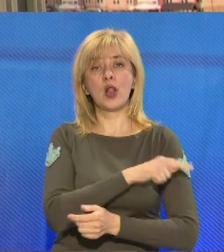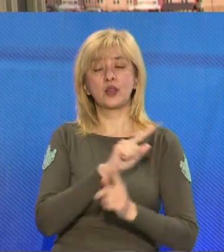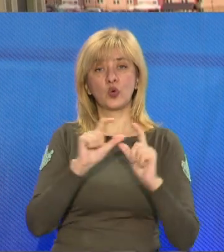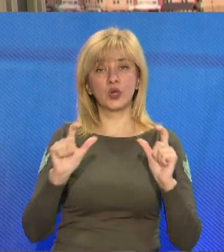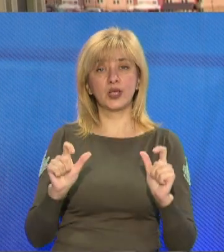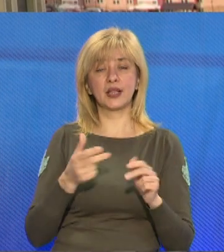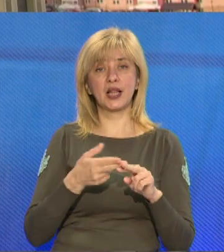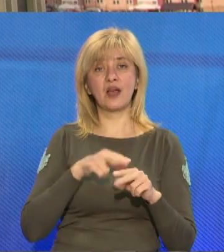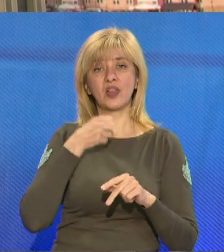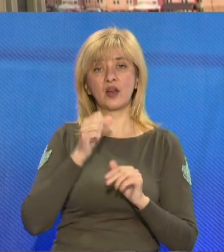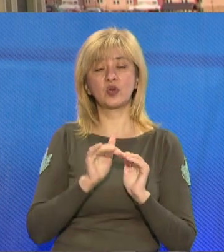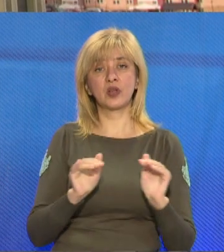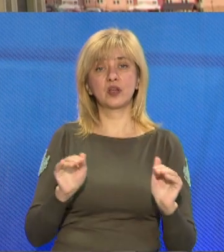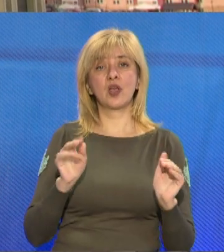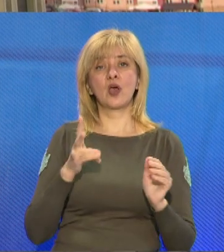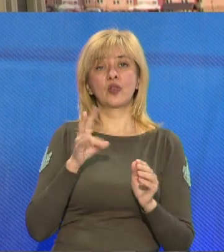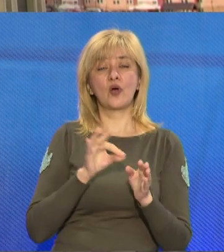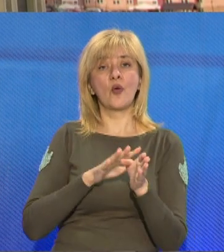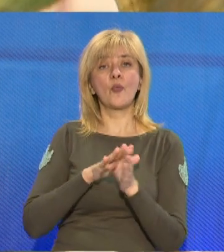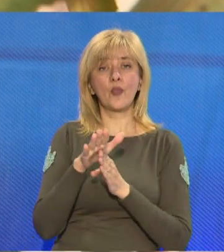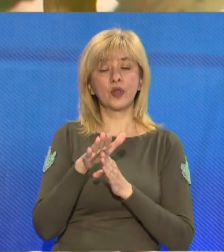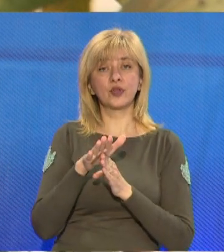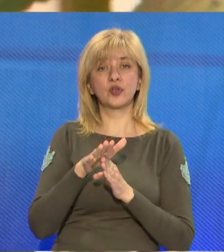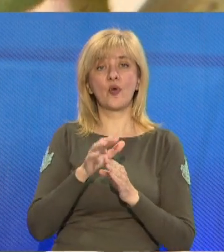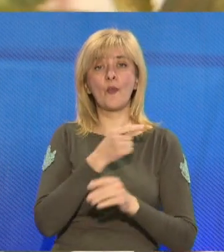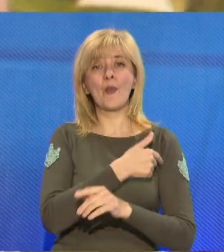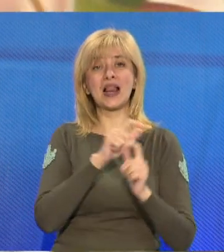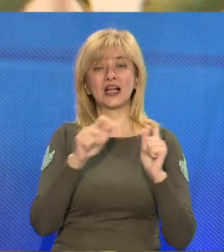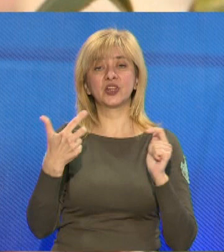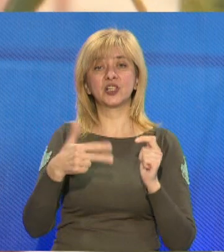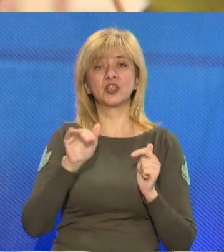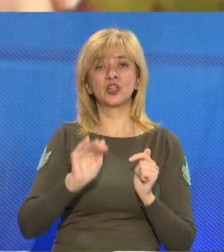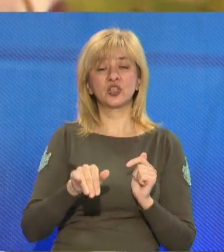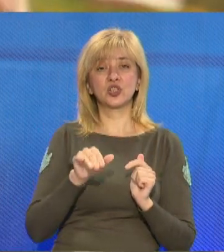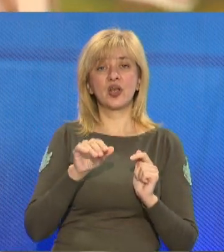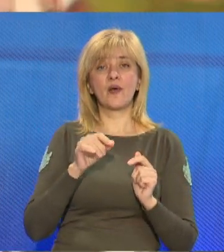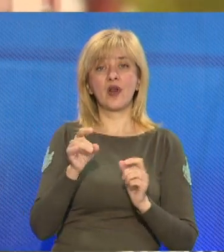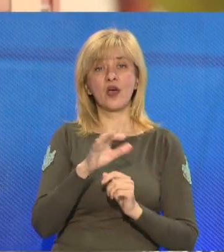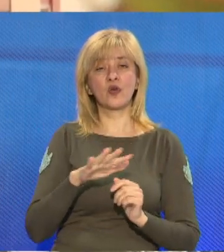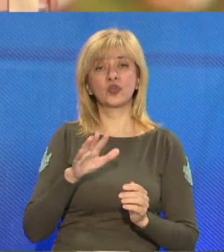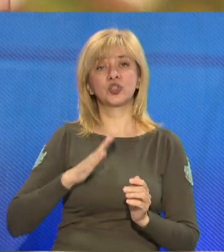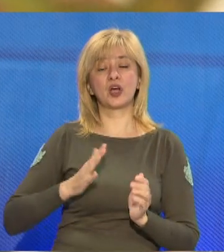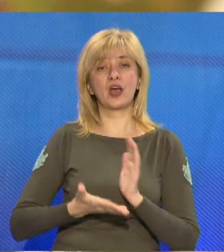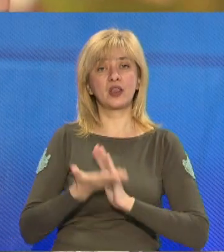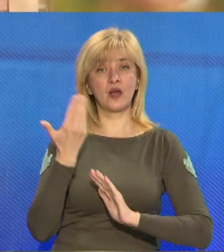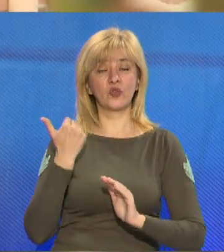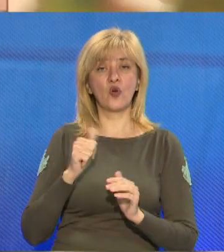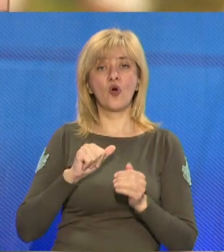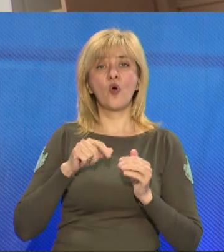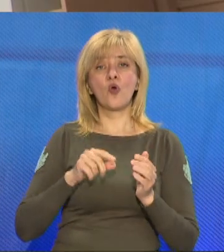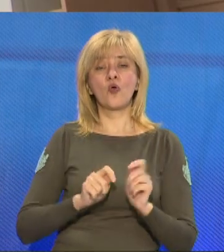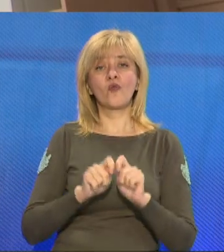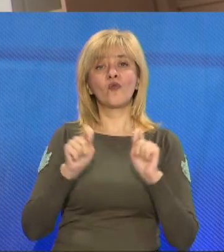кроковом доступе. Однако полновартостную поликлинику 30-тысячный молодый микрорайон чакая давно. До речи, увод объекта запланованы на